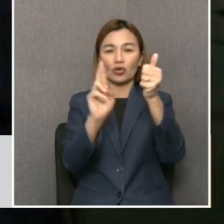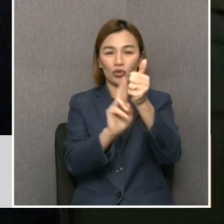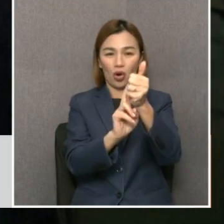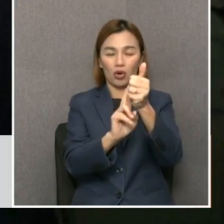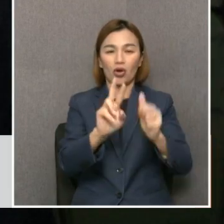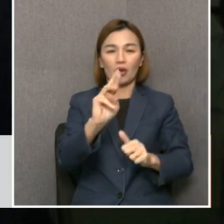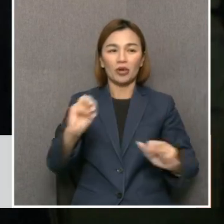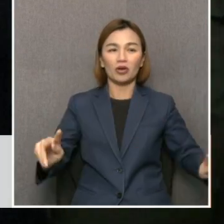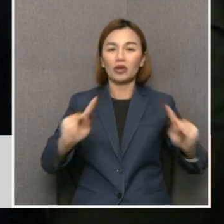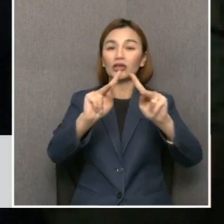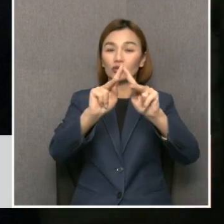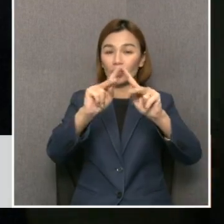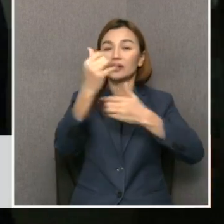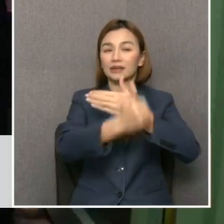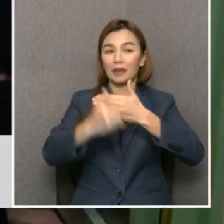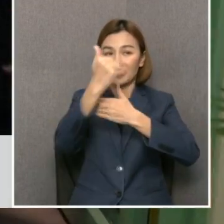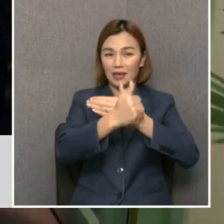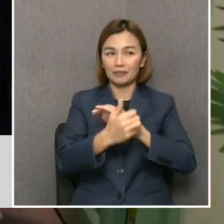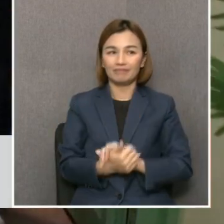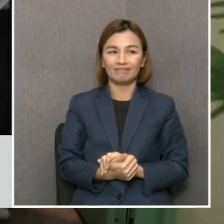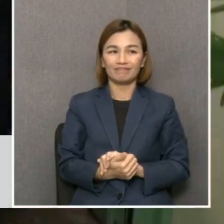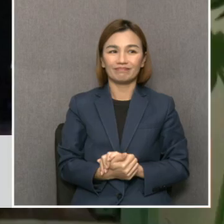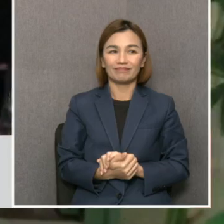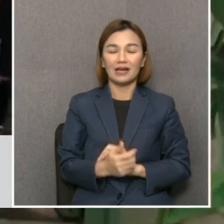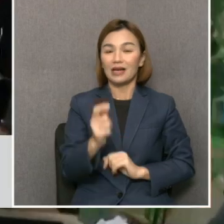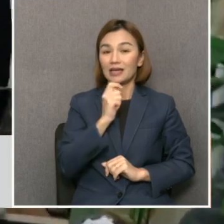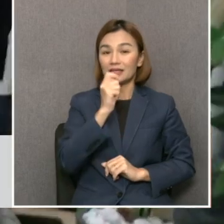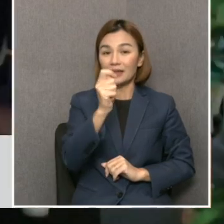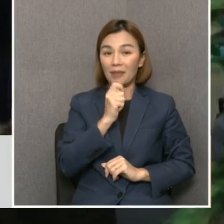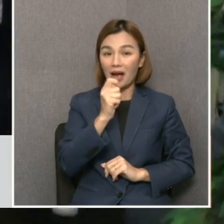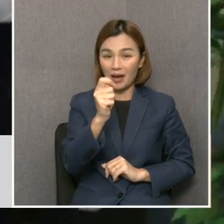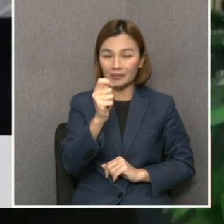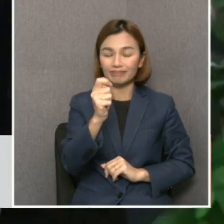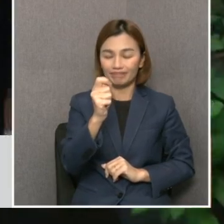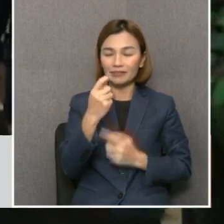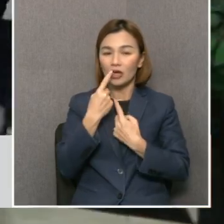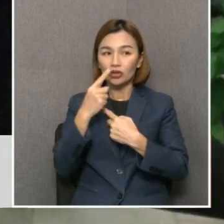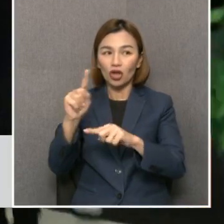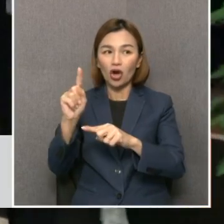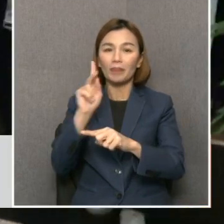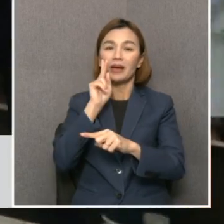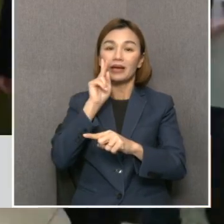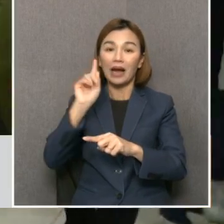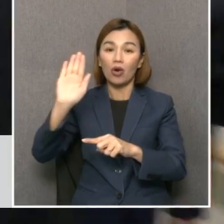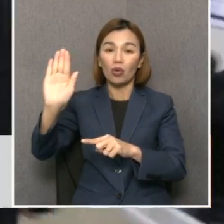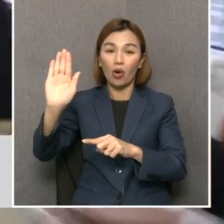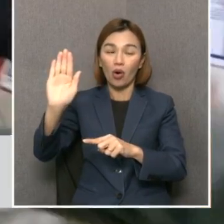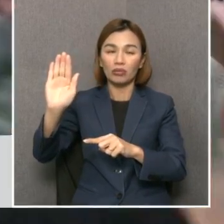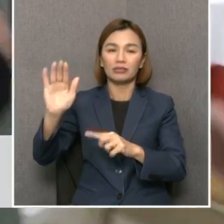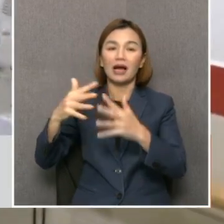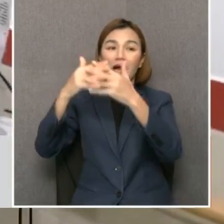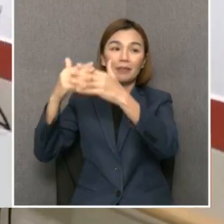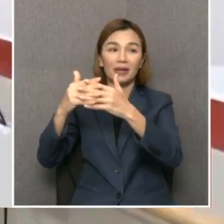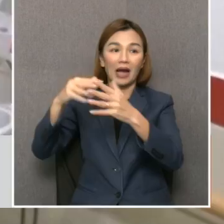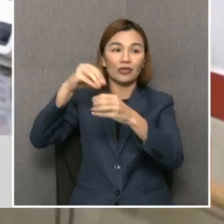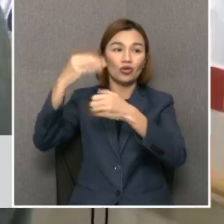นตรีว่าการกระทรวงการต่างประเทศปันปรีเนี่ยยังได้ให้สัมภาษณ์พิเศษกับสำนักข่าวรอยเตอร์ที่นครเทลอาวีฟอิสราเอล